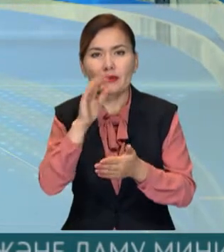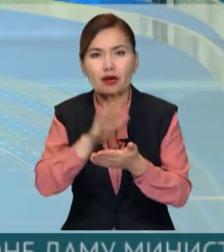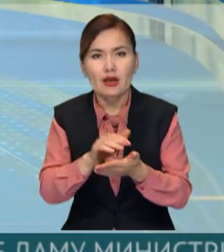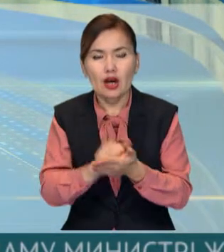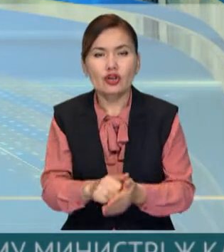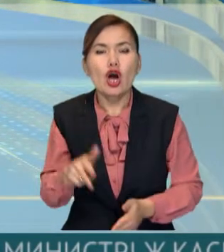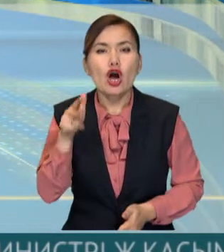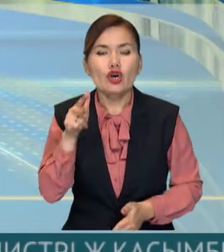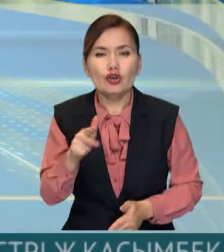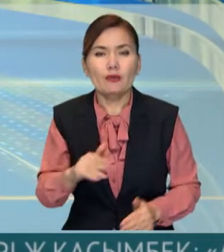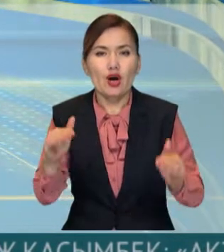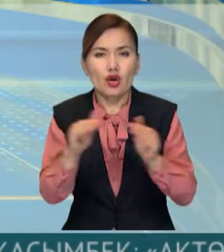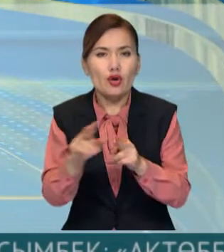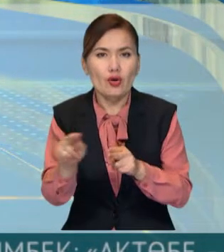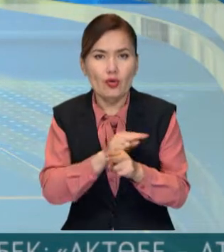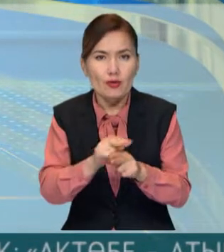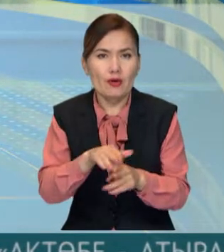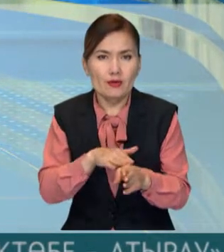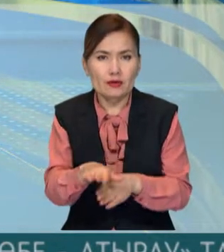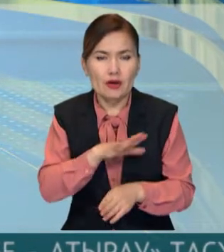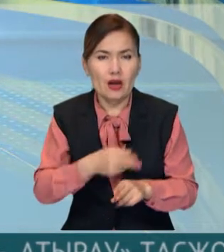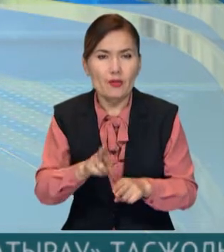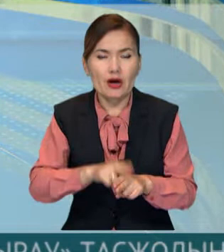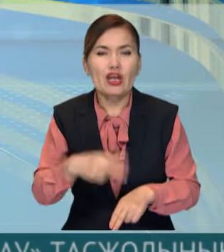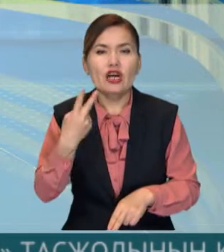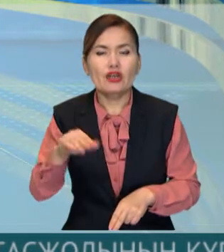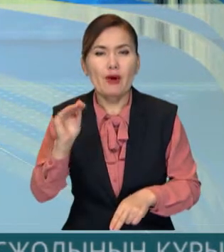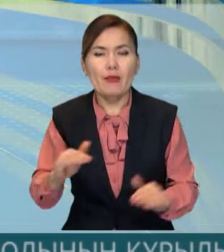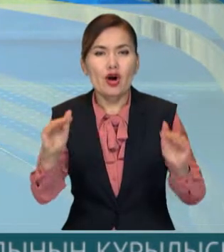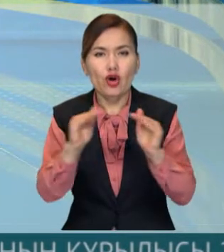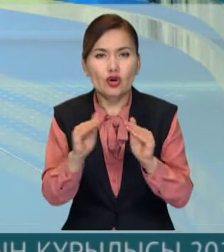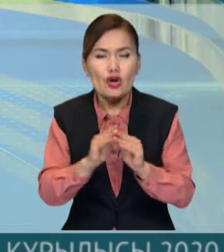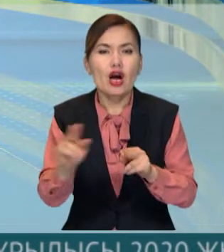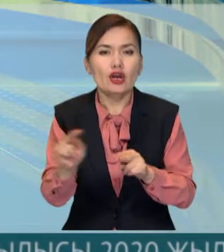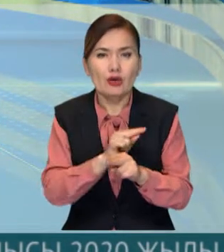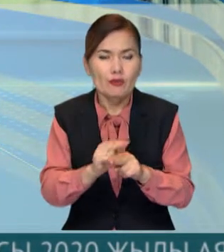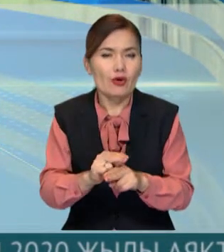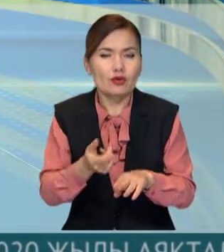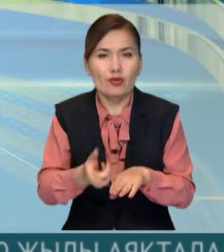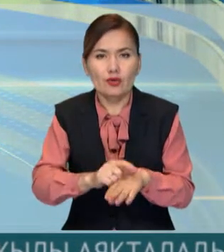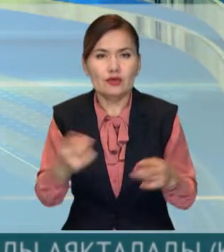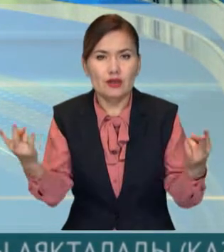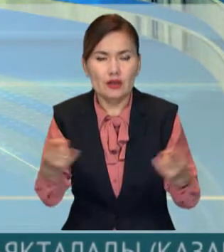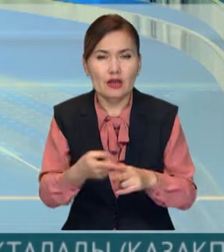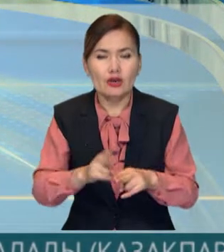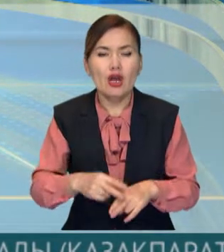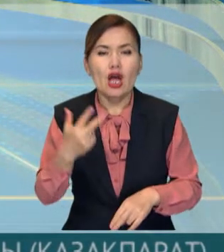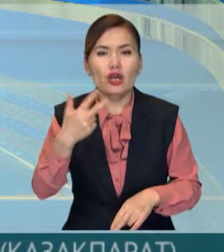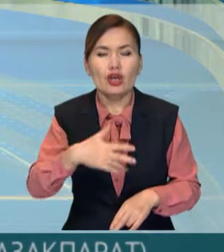күрделі жөндеуден өткен, 20 мыңы жөндеу жұмыстарын талап етеді. Сондай-ақ 53 мың тұрғын үйдің сапасы орташа